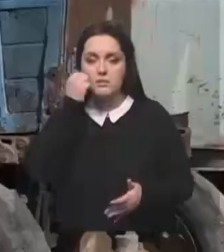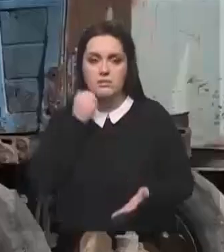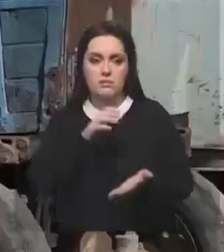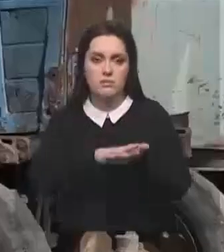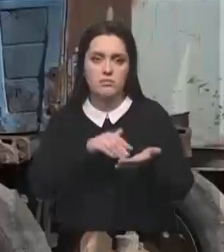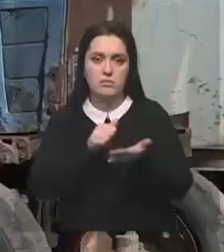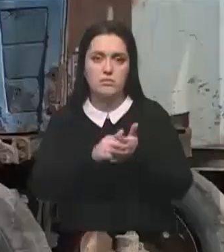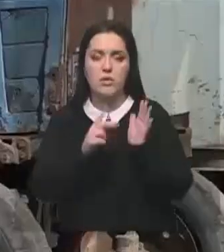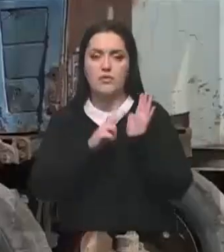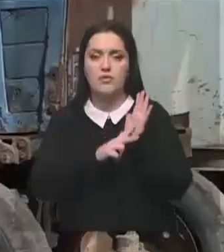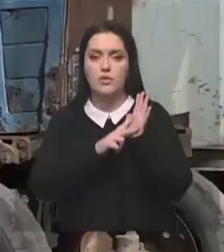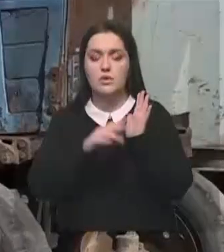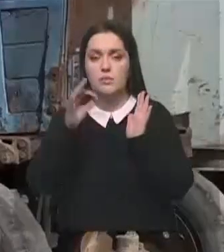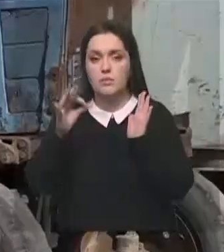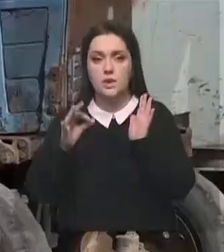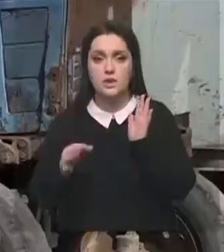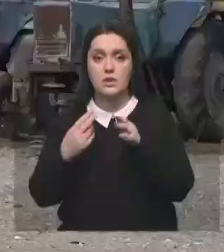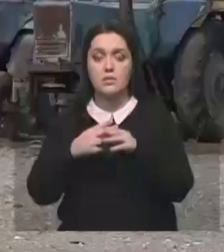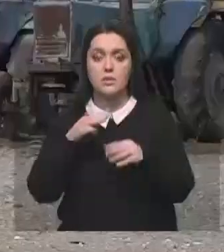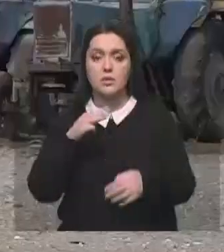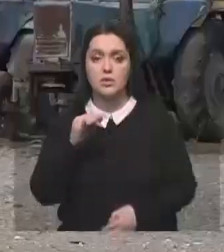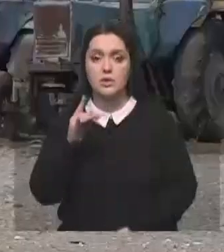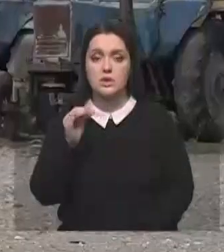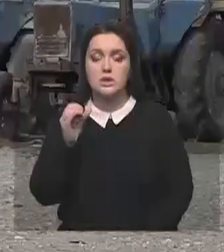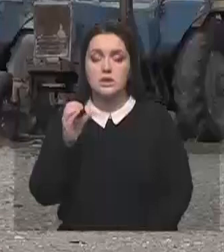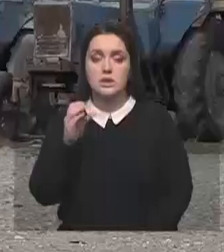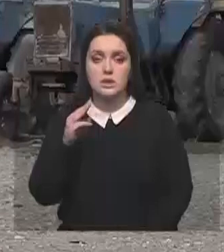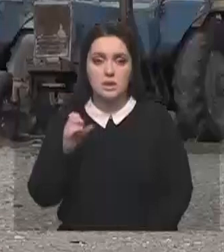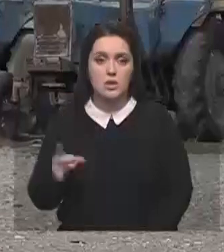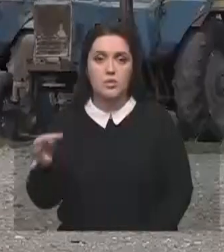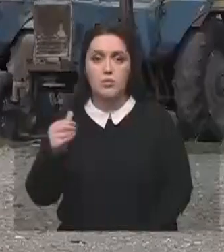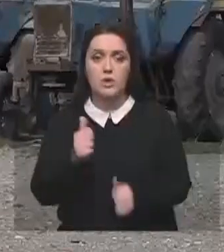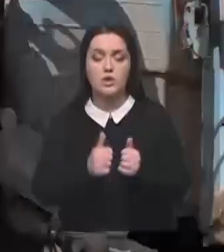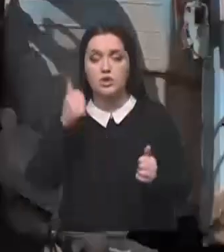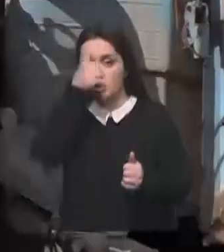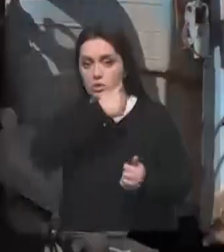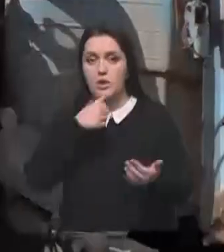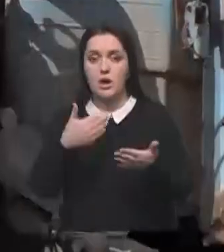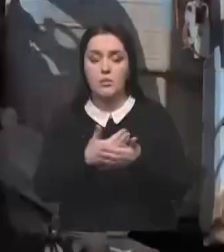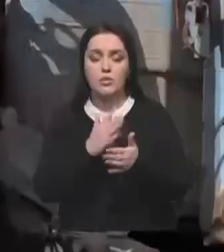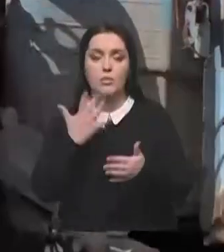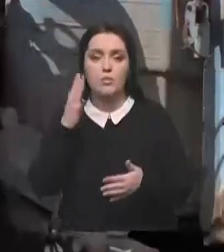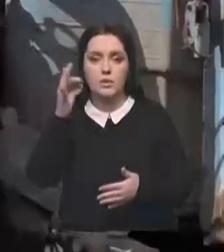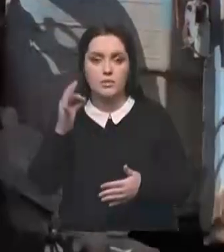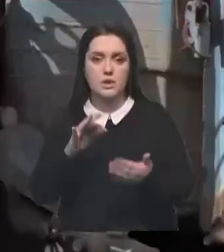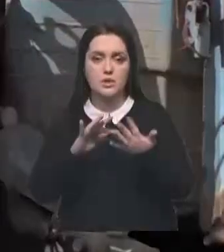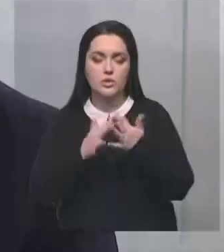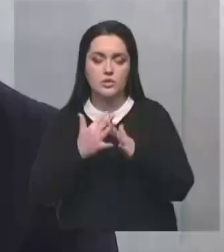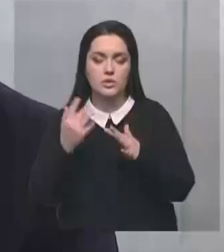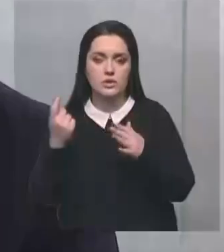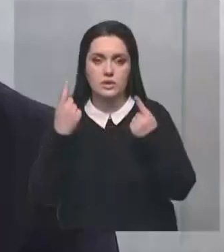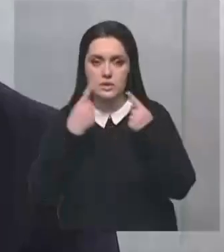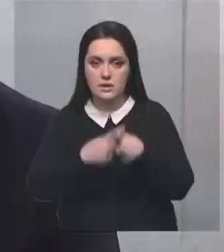на 80%. При этом в Туркестанской области ежегодно обновляют лишь 5% сельхозтехники.